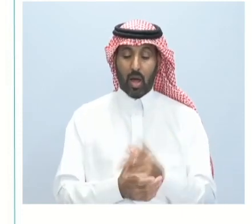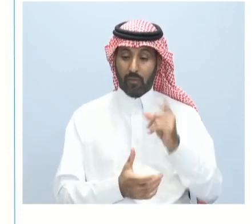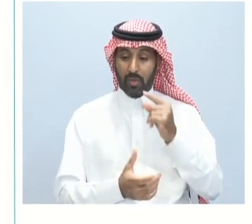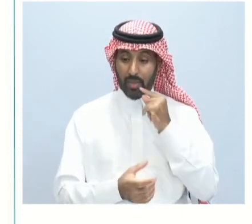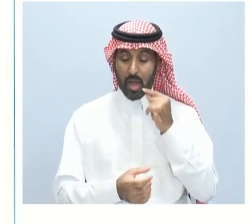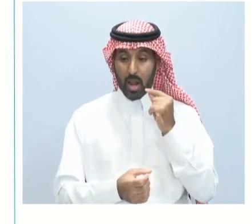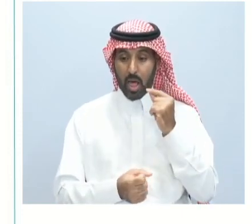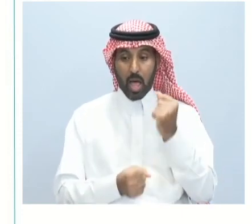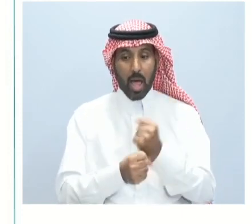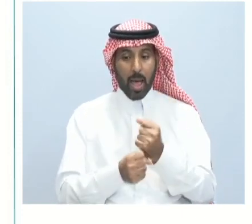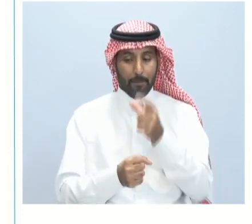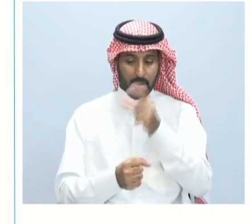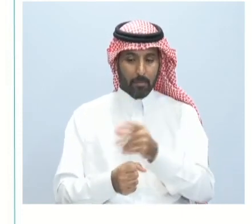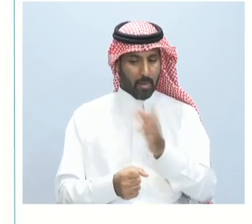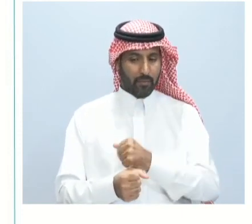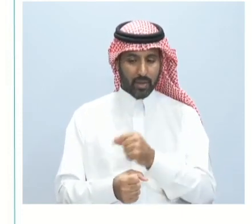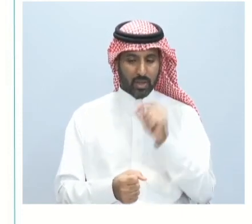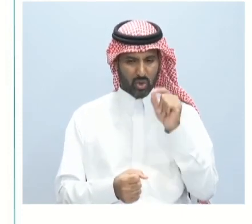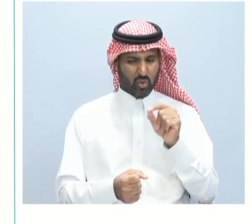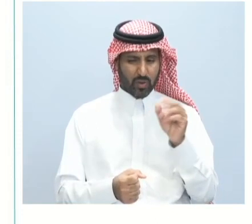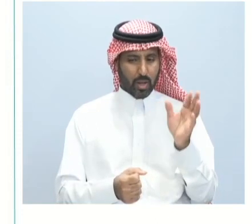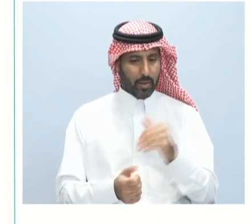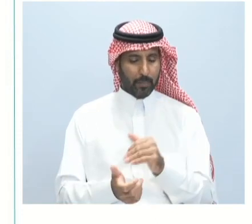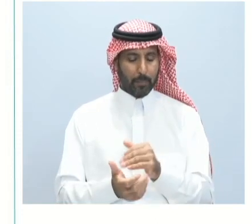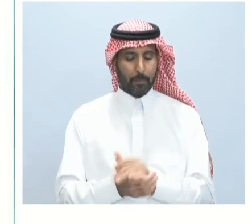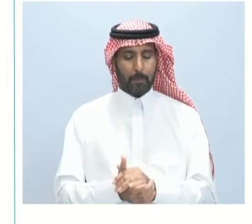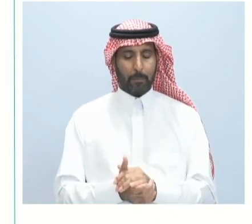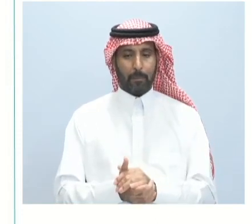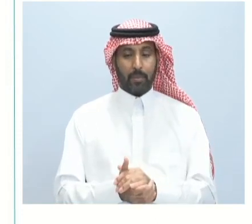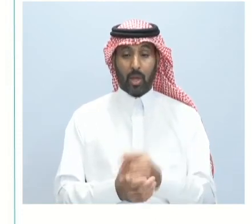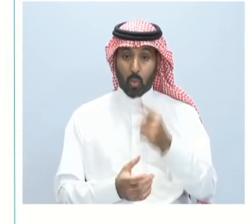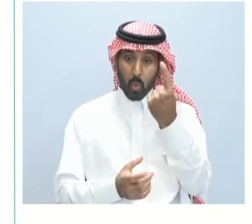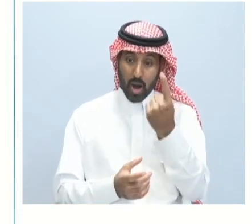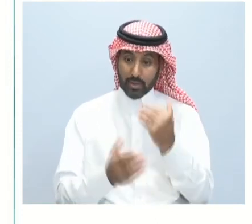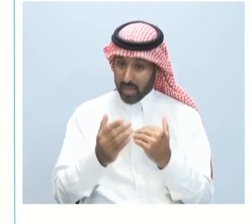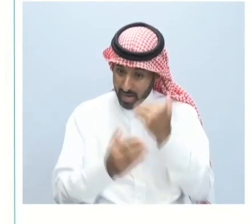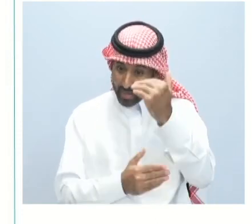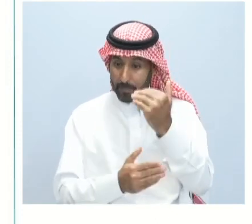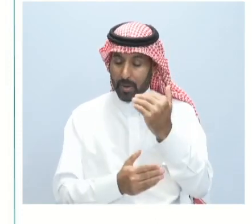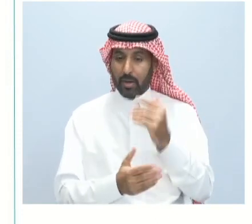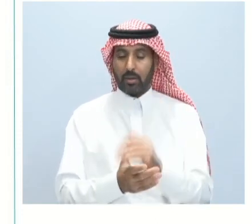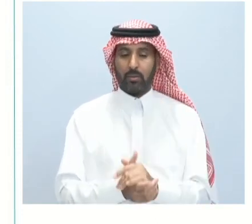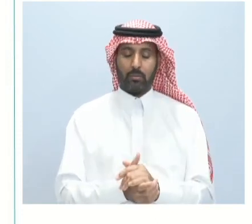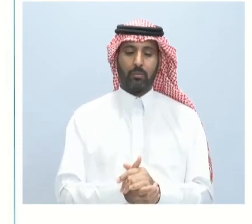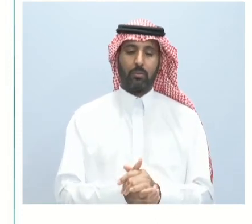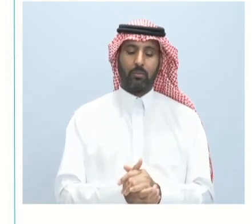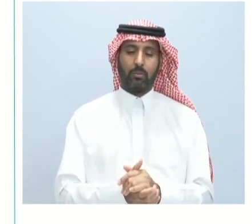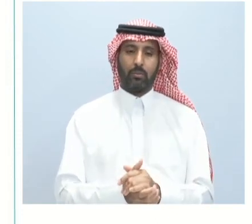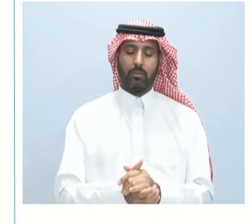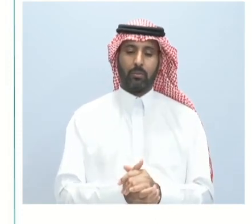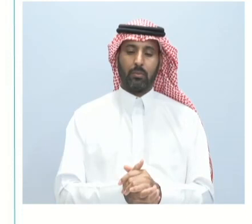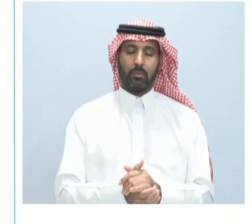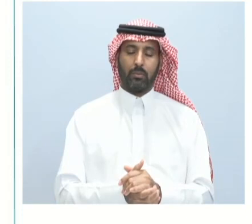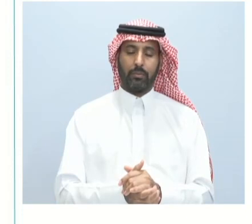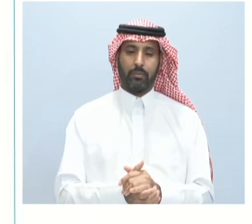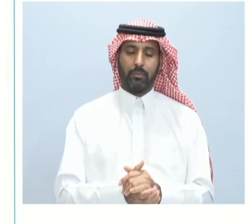وركر اي دي لا يساوي ن هذه معناتها لا تساوي ن اي اذا انه الى الان لم يوجد افضل عامل اي